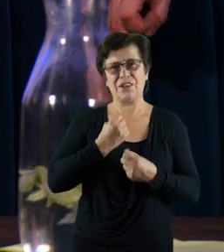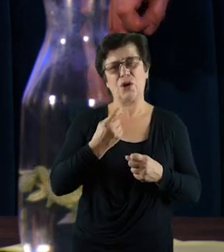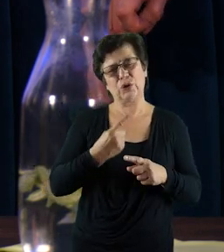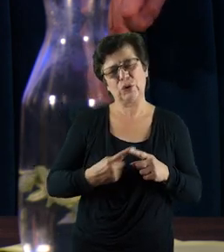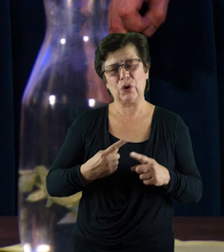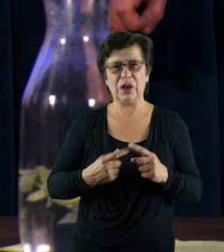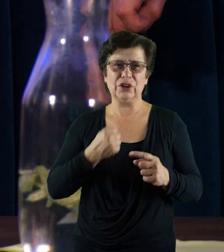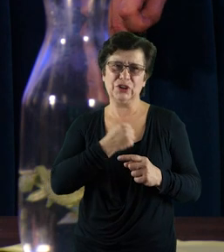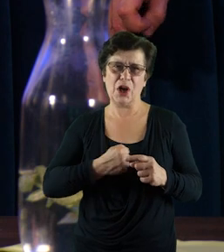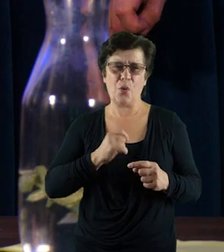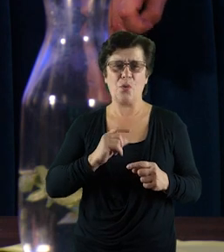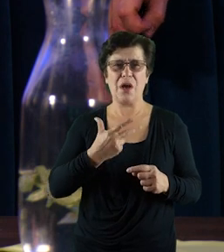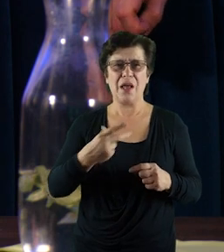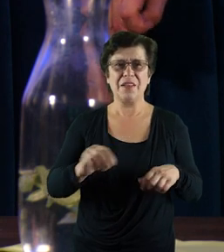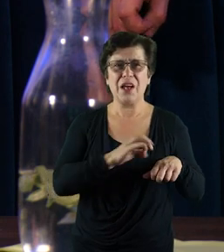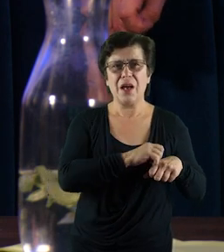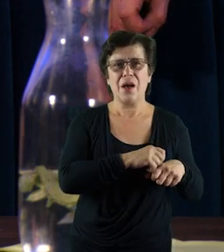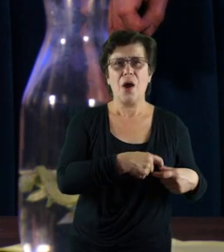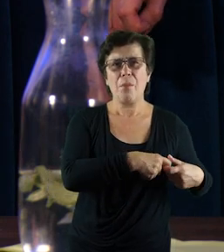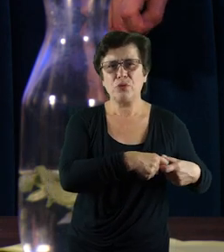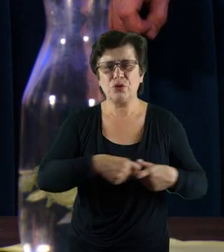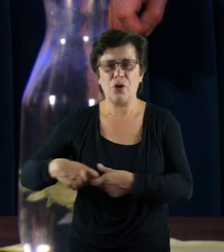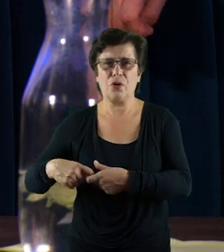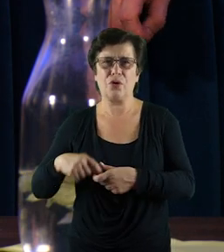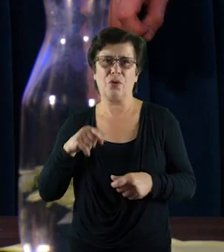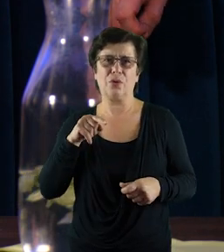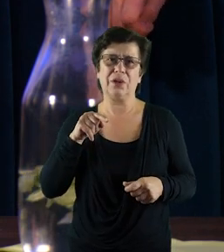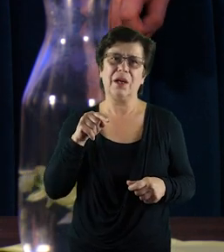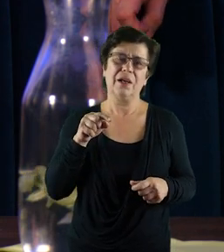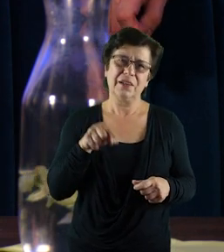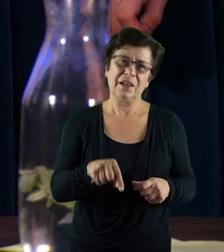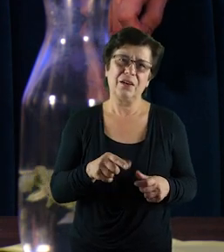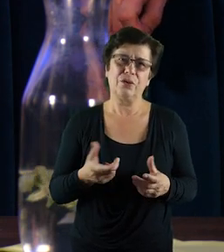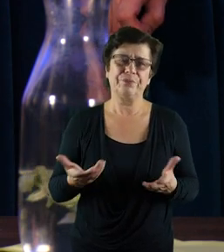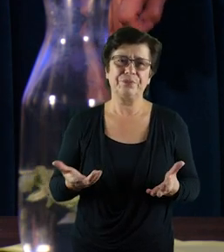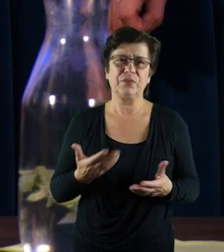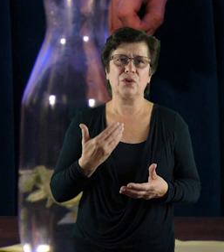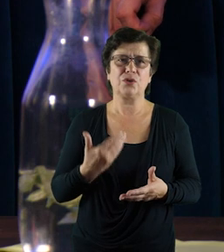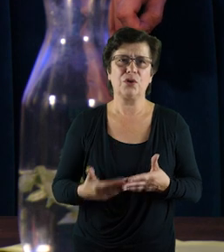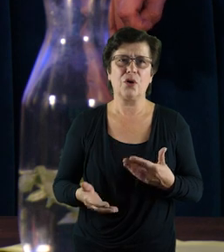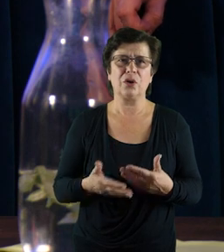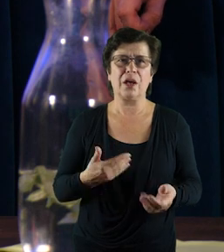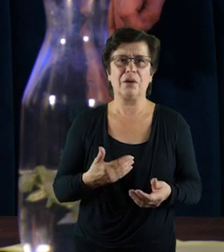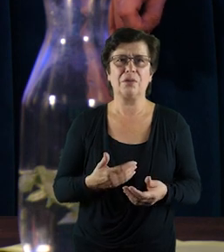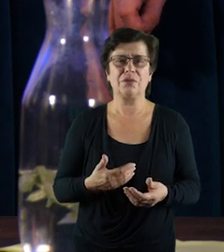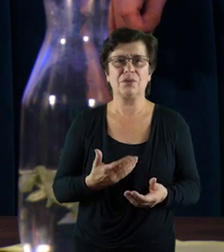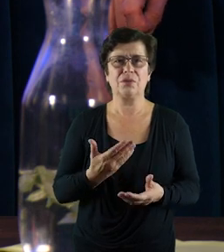że on tego nie pociągnął, tej poetyki, że on później napisał później jeszcze kilka takich miniatur, ale one już gdzieś tam są